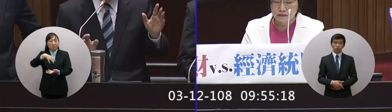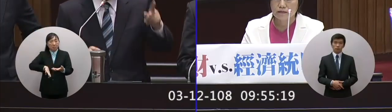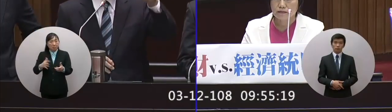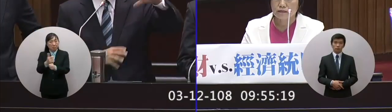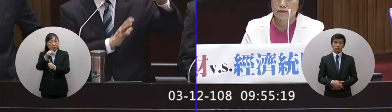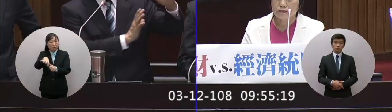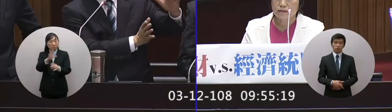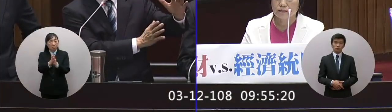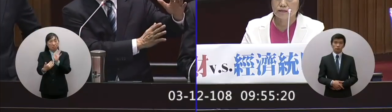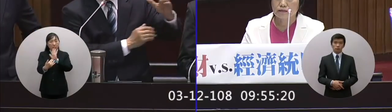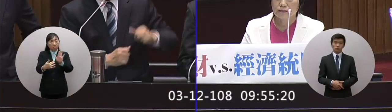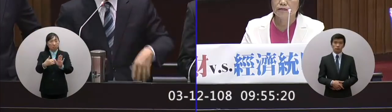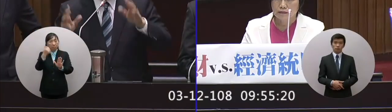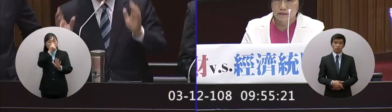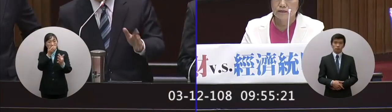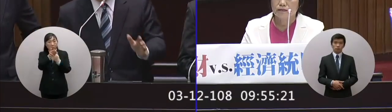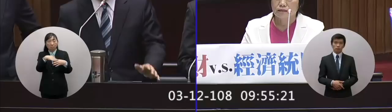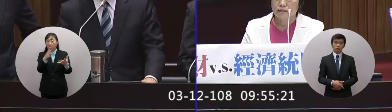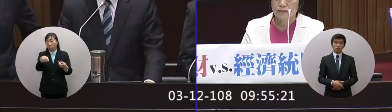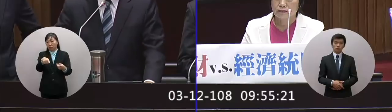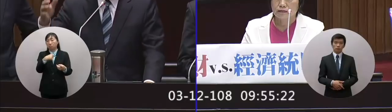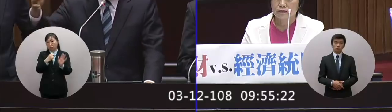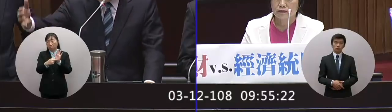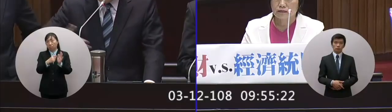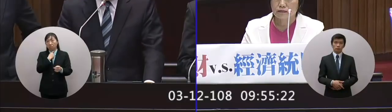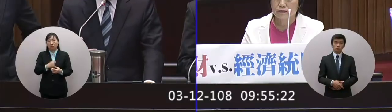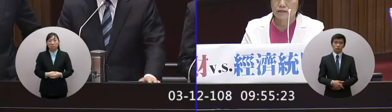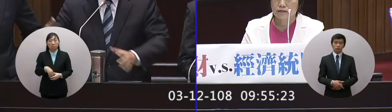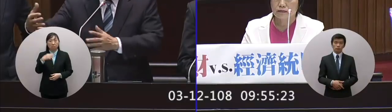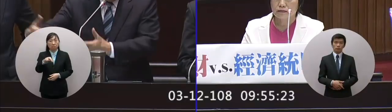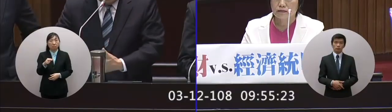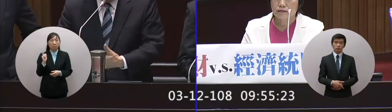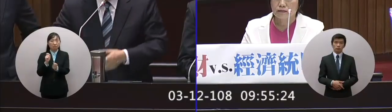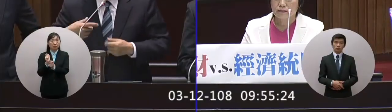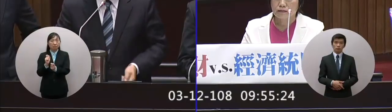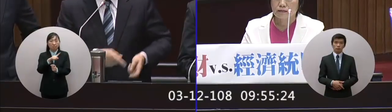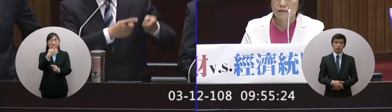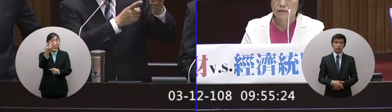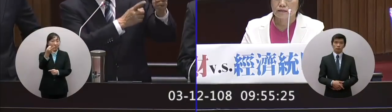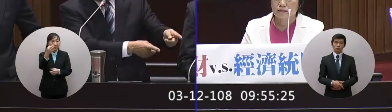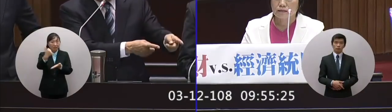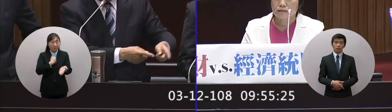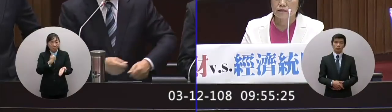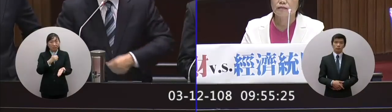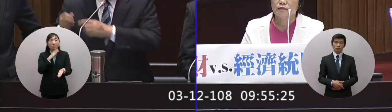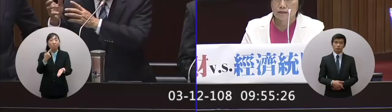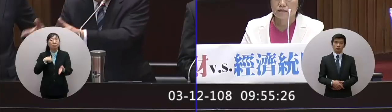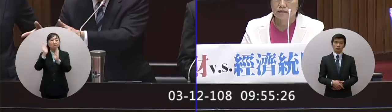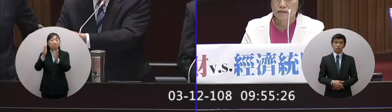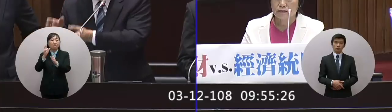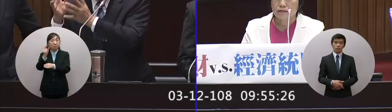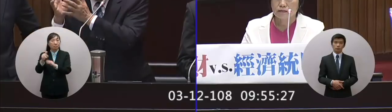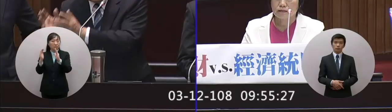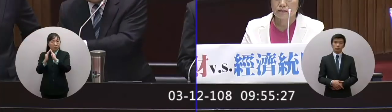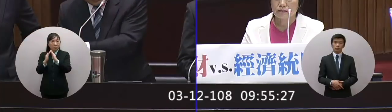等等等，这个是必要的。第三方面是进来这个钱不是拿去炒房，拿